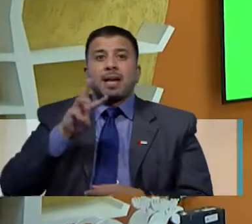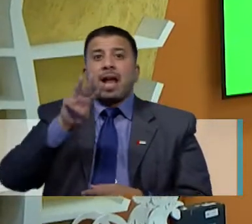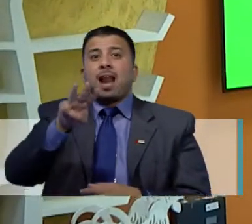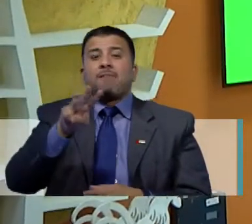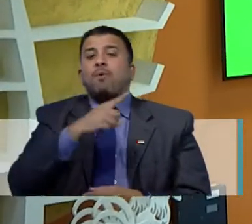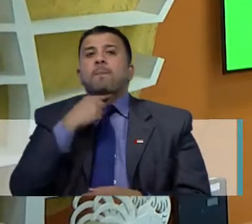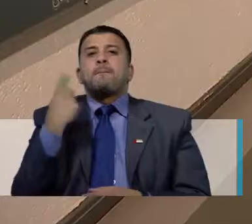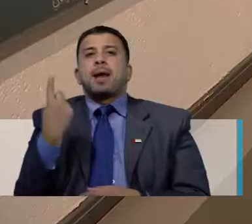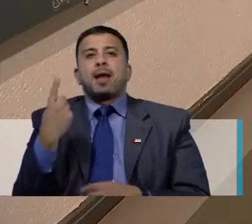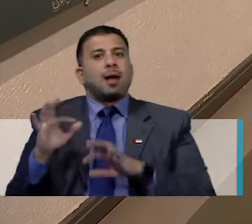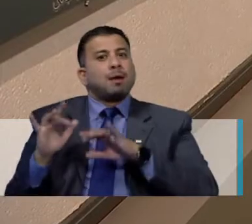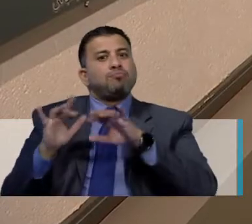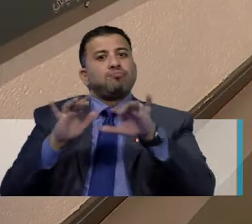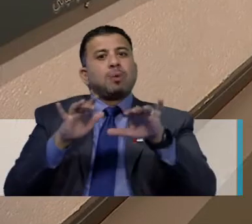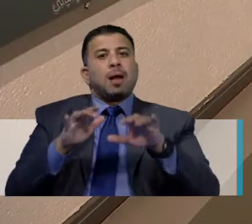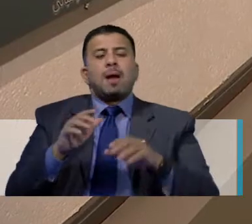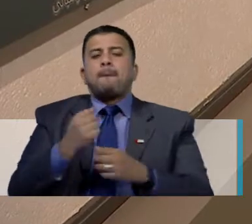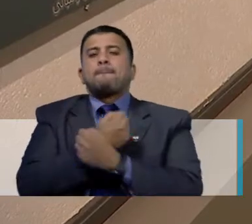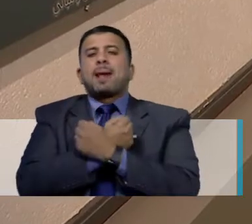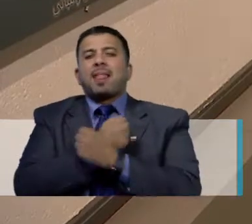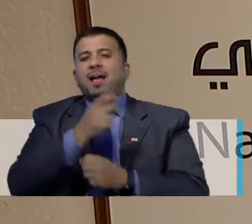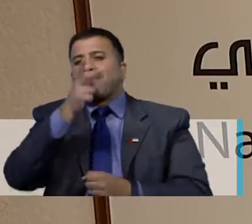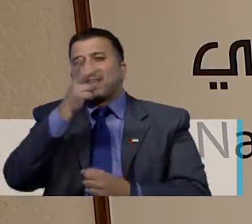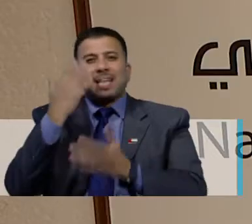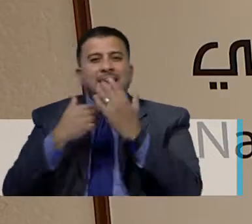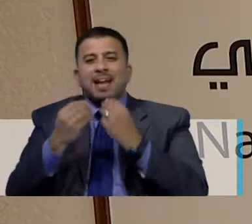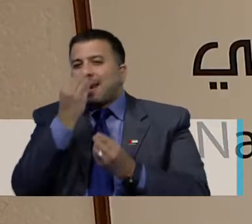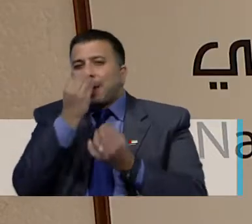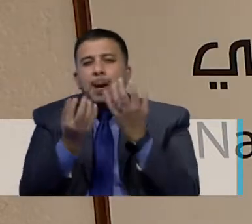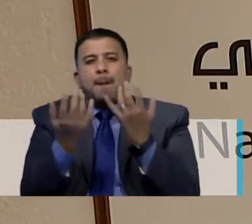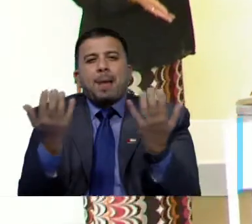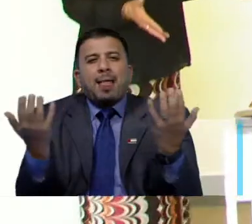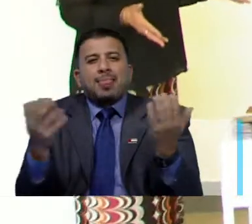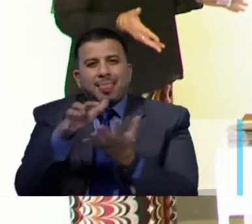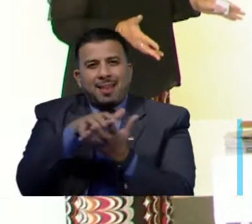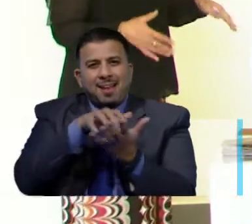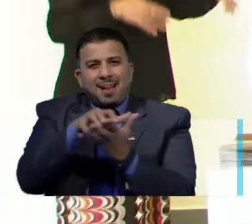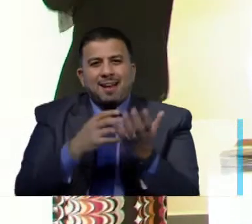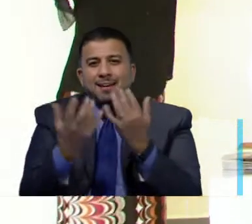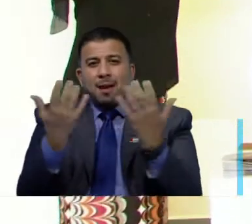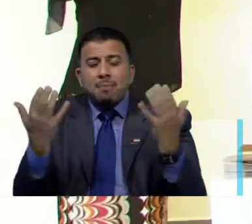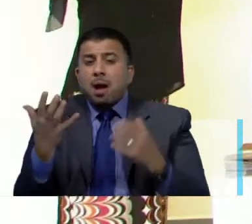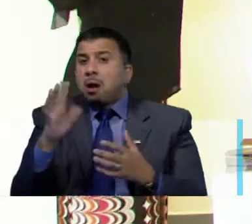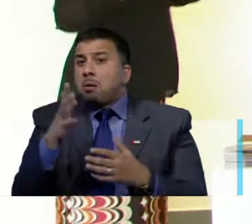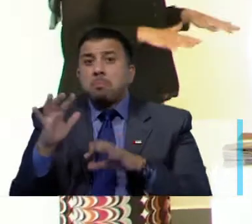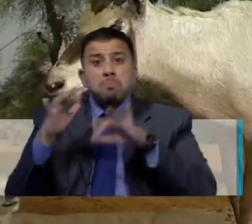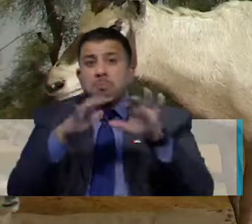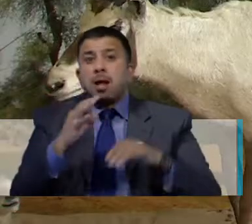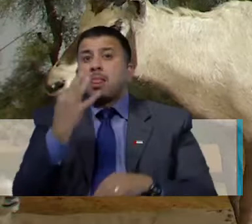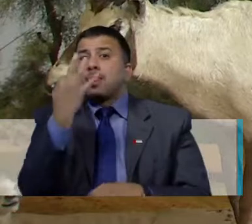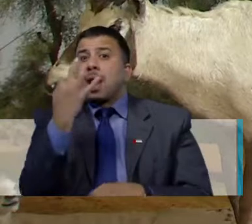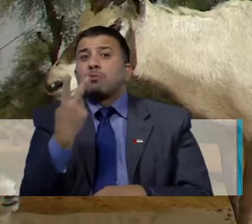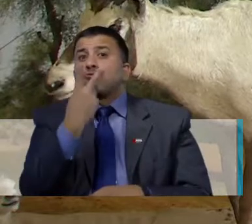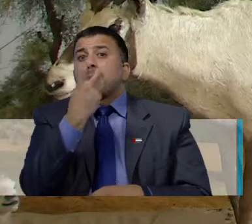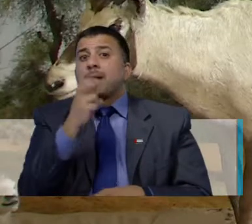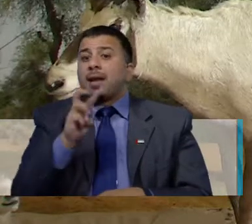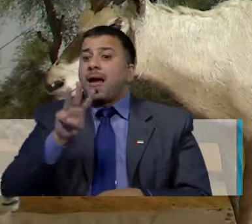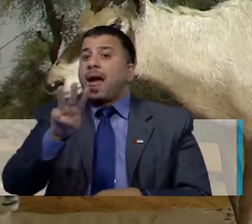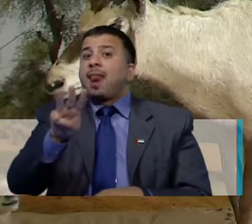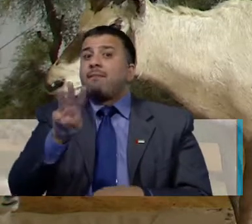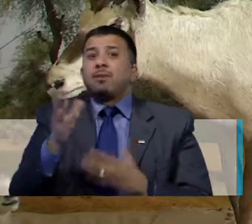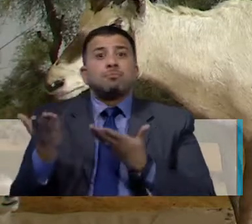83,100 زائر. أما متحف التاريخ الطبيعي والنباتي فقد استقطب من الجمهور ما يزيد على 73,000